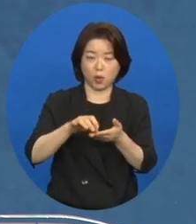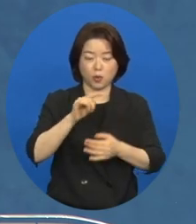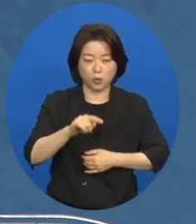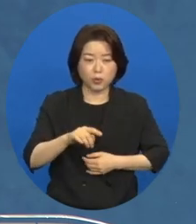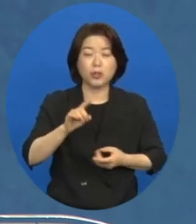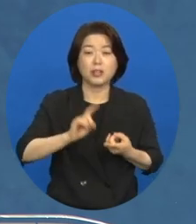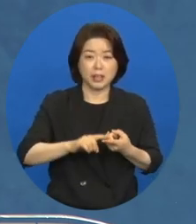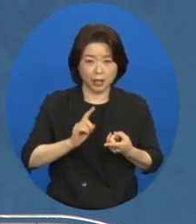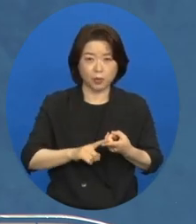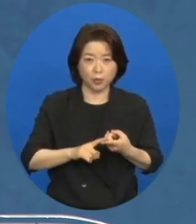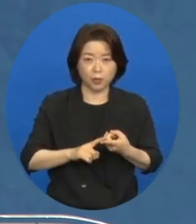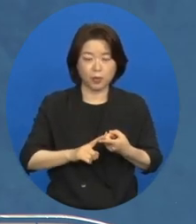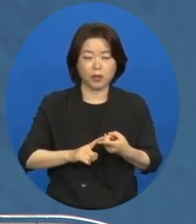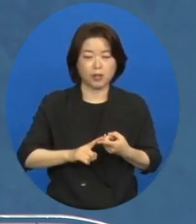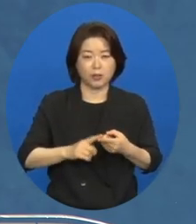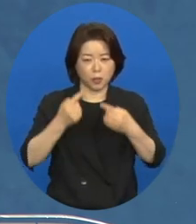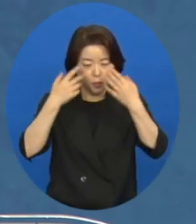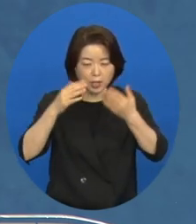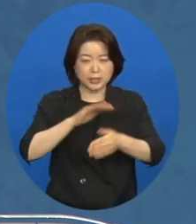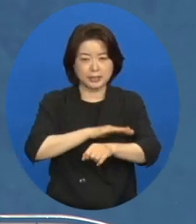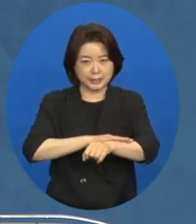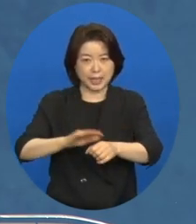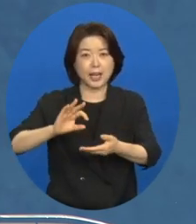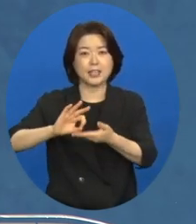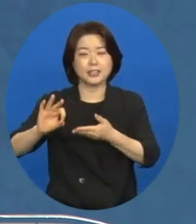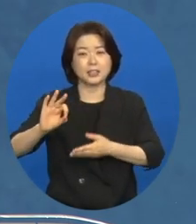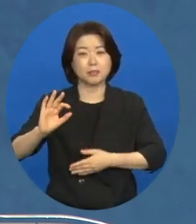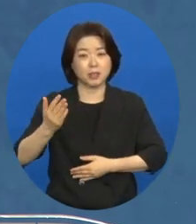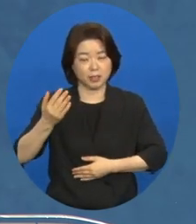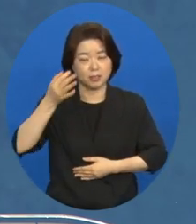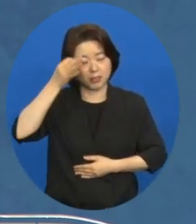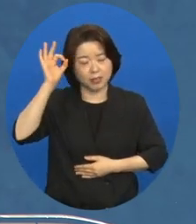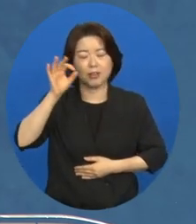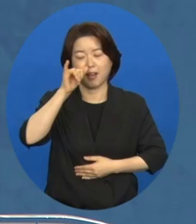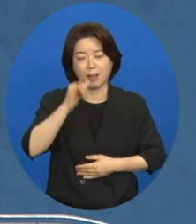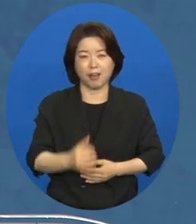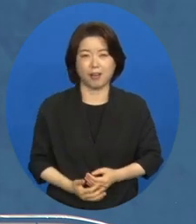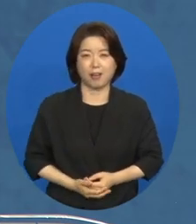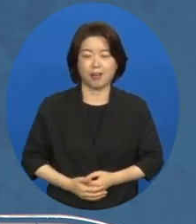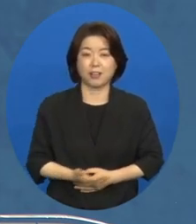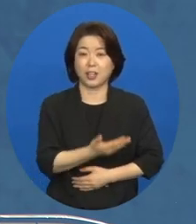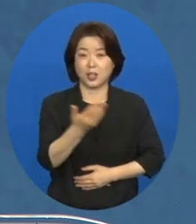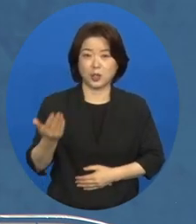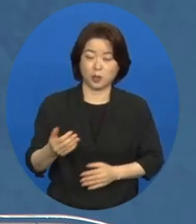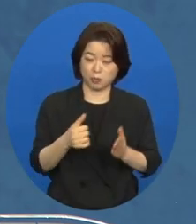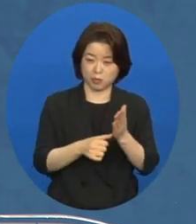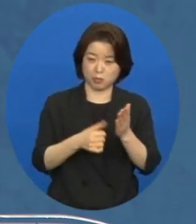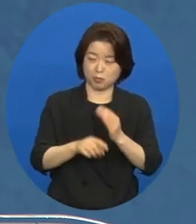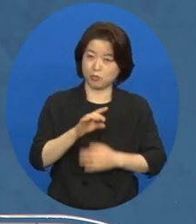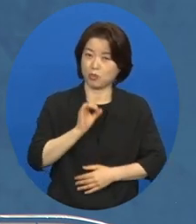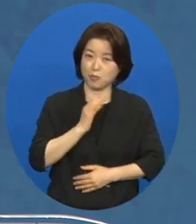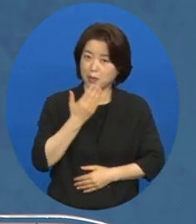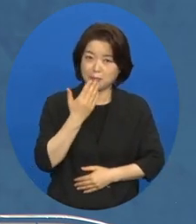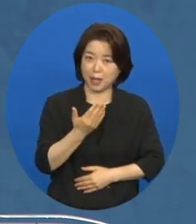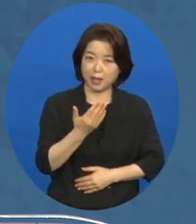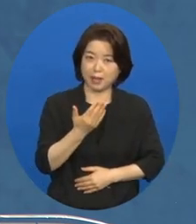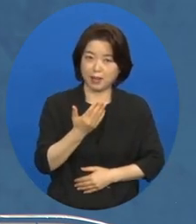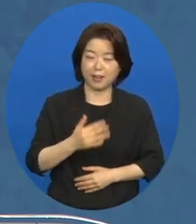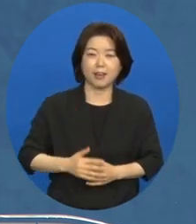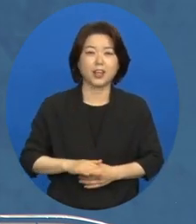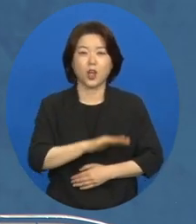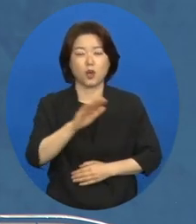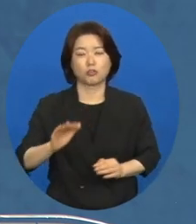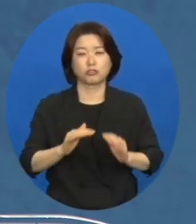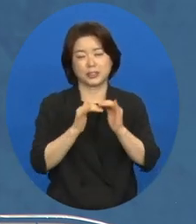용도대로 쓰임받는 거구나 깨달았습니다. 근데 여러분 물건만 어떻게 그렇겠습니까? 우리